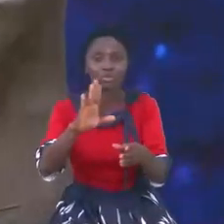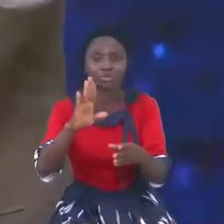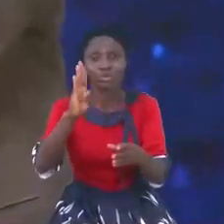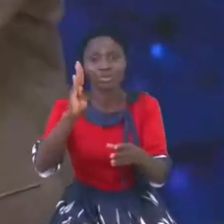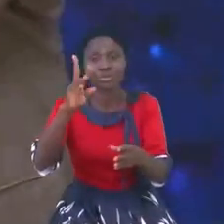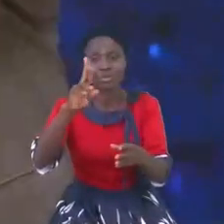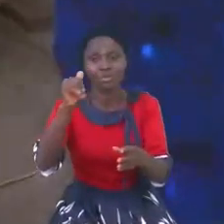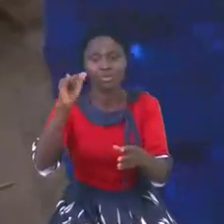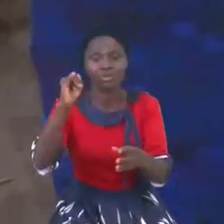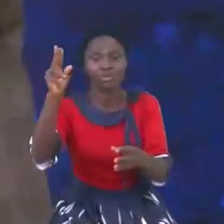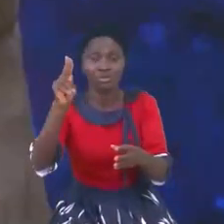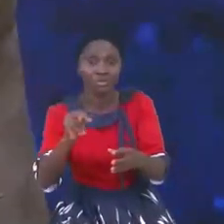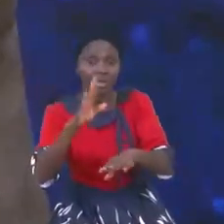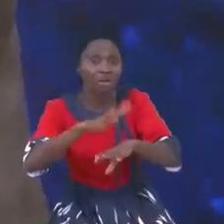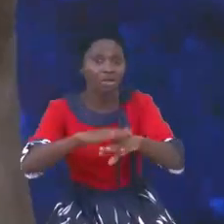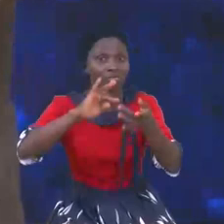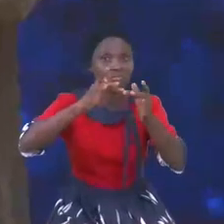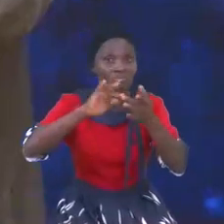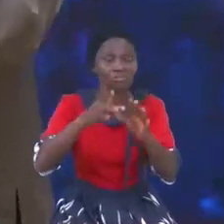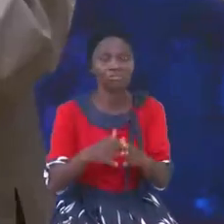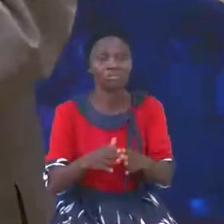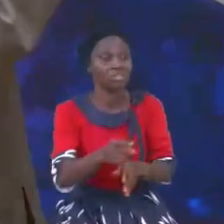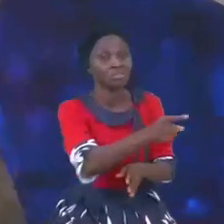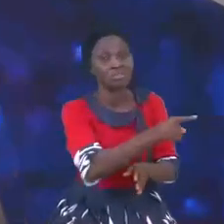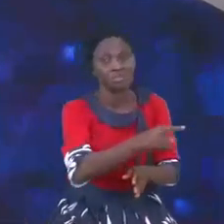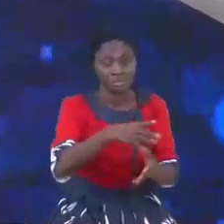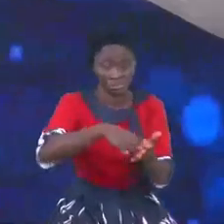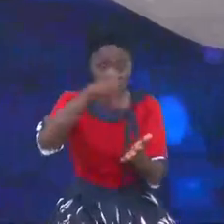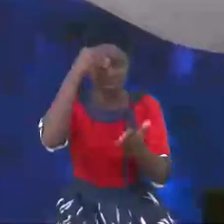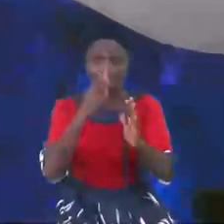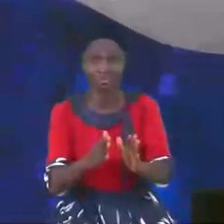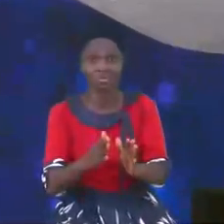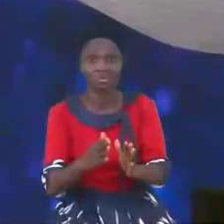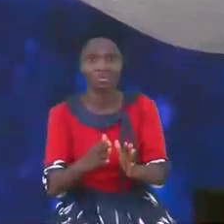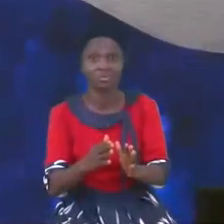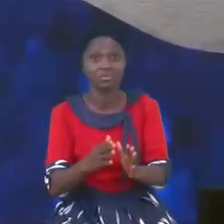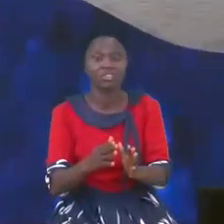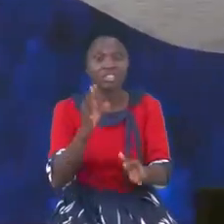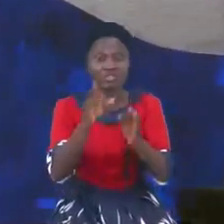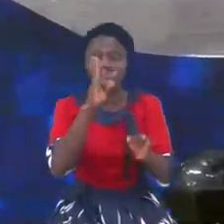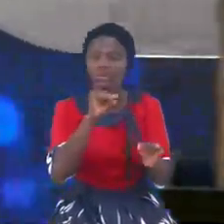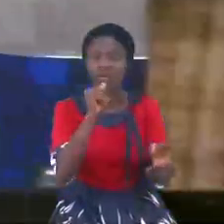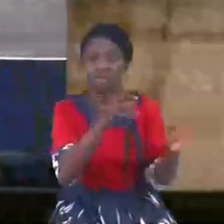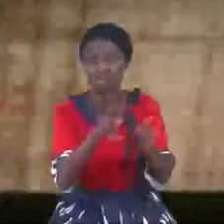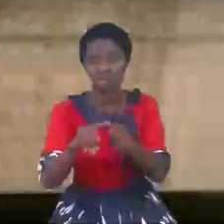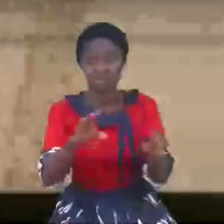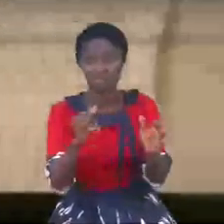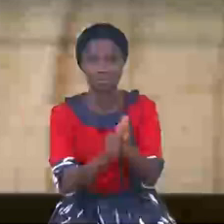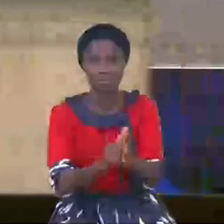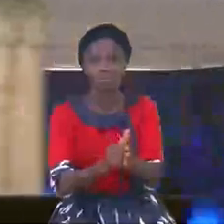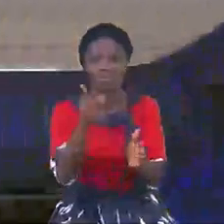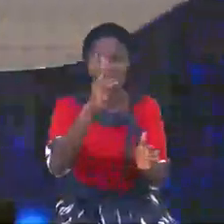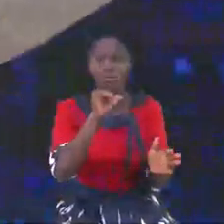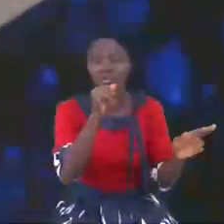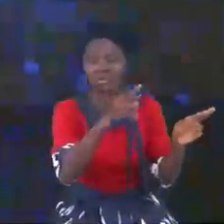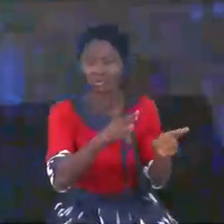corriger les notes des élèves sur l'Internet, donc tu n'es pas utile ce jour. Si tu es un enseignant de 20